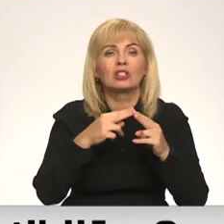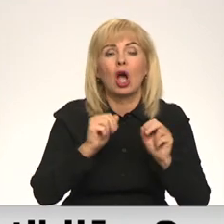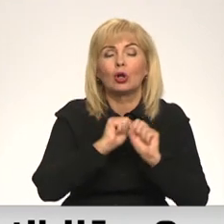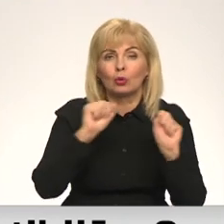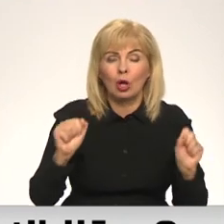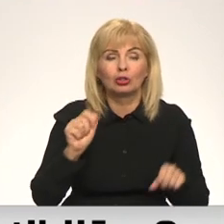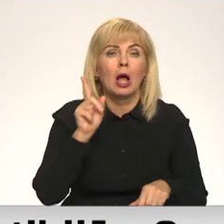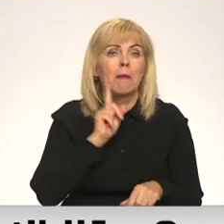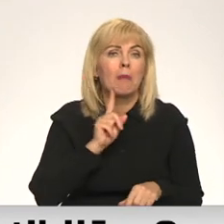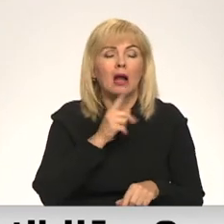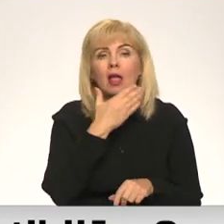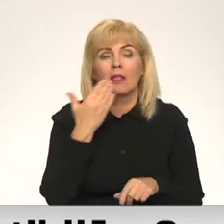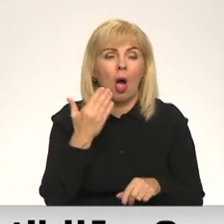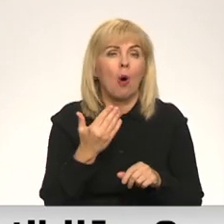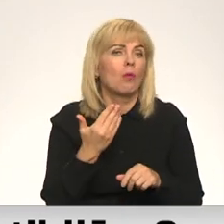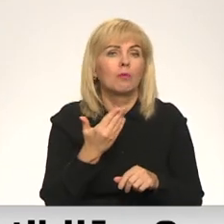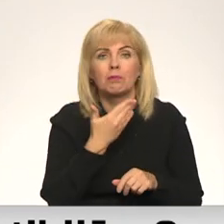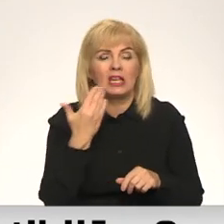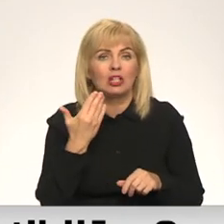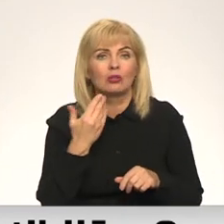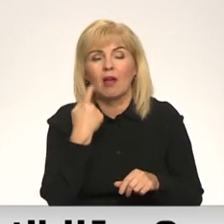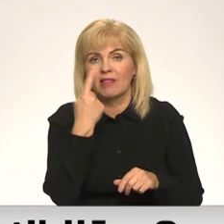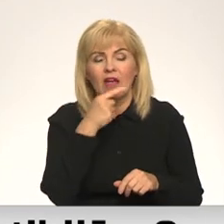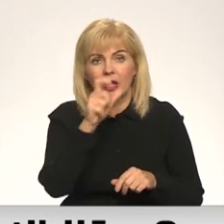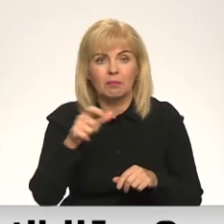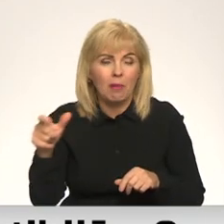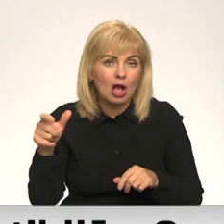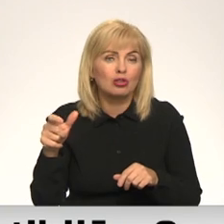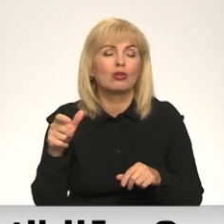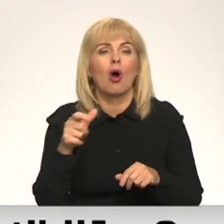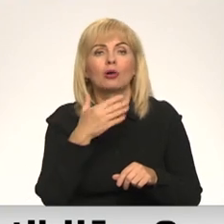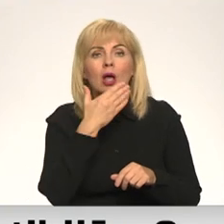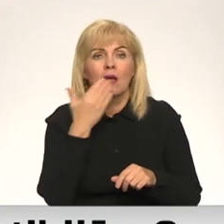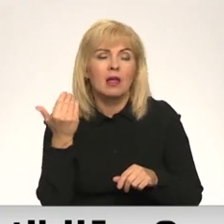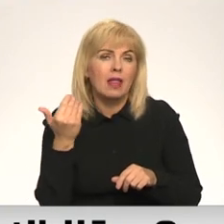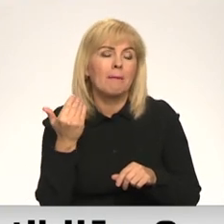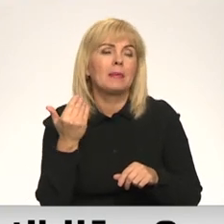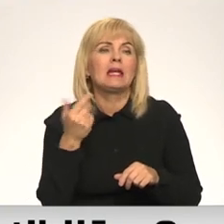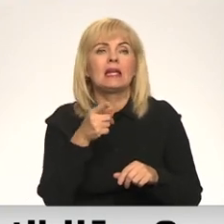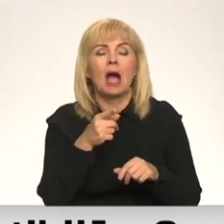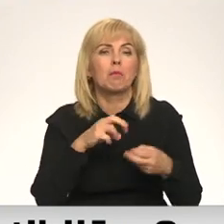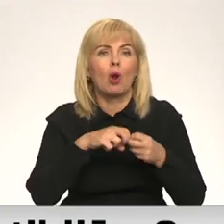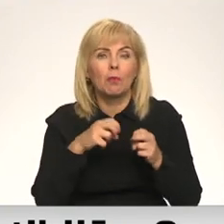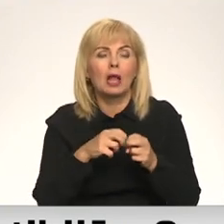vismaz pagaidām nesot radījis nevienai personai nespēju sazināties ar palīdzības sniedzējiem. Emīls Višķers, RTV.